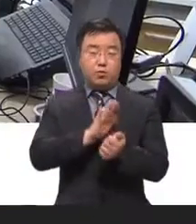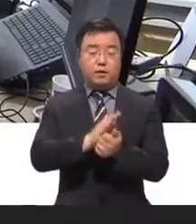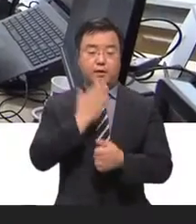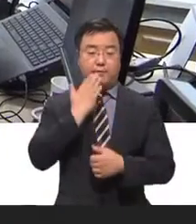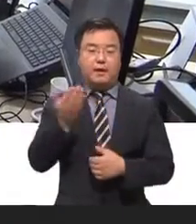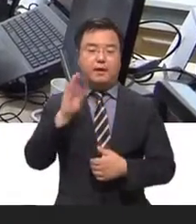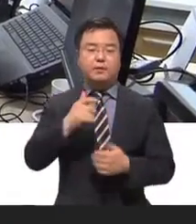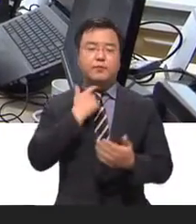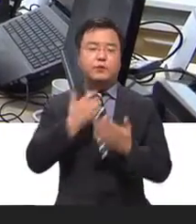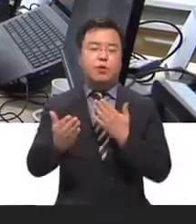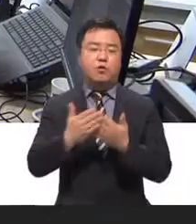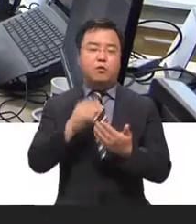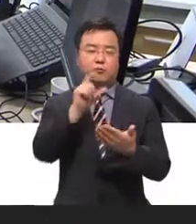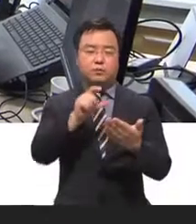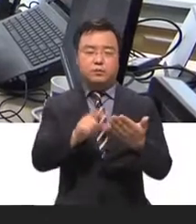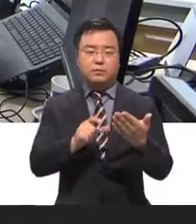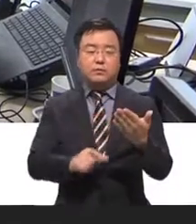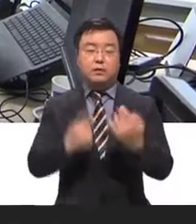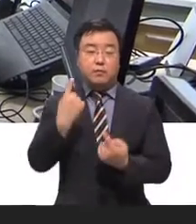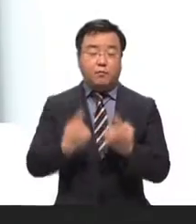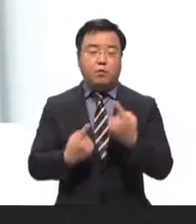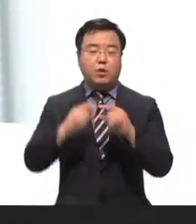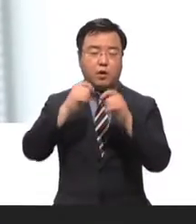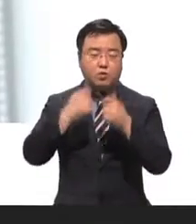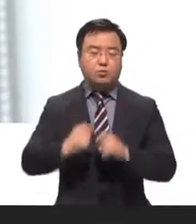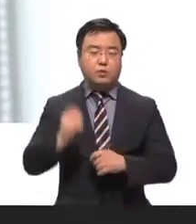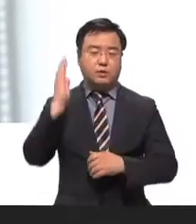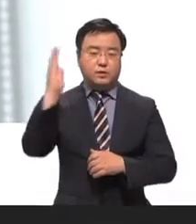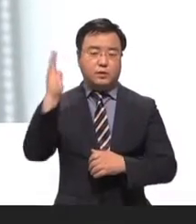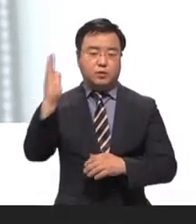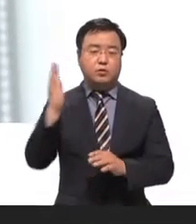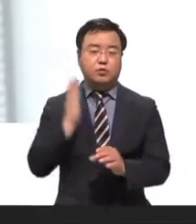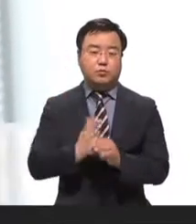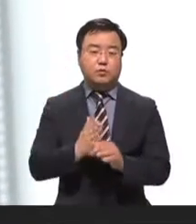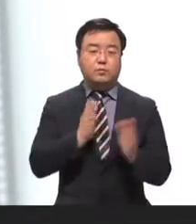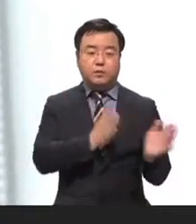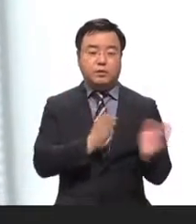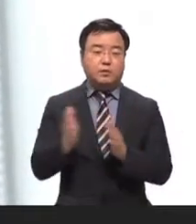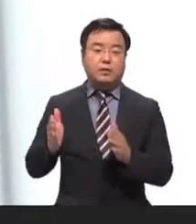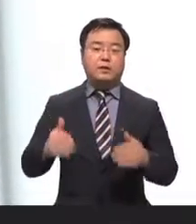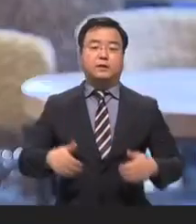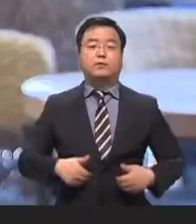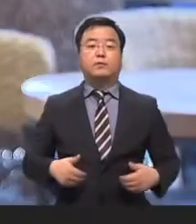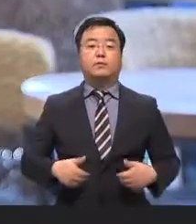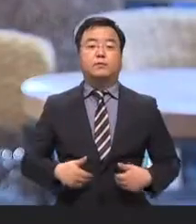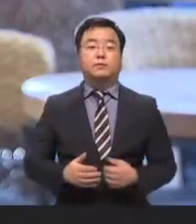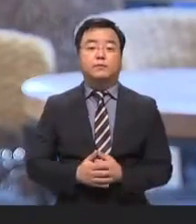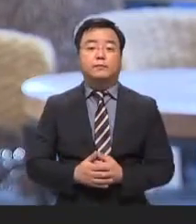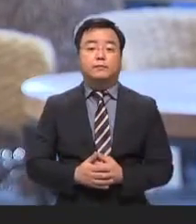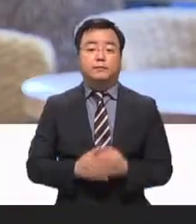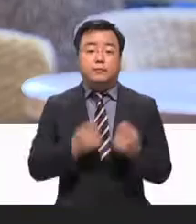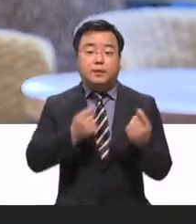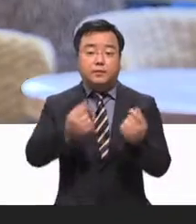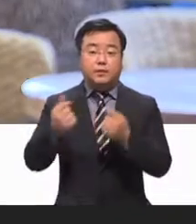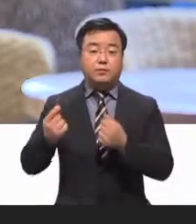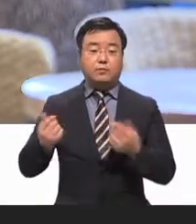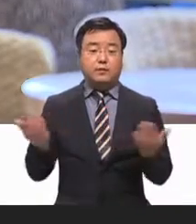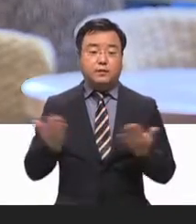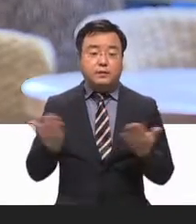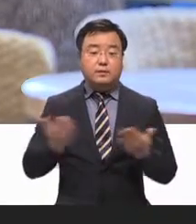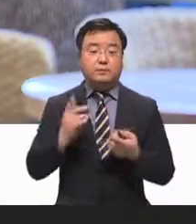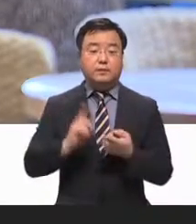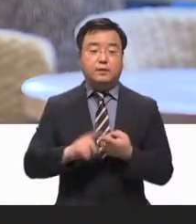스펙을 나열하는 식의 성과보다는 구체적인 스토리 위주로 정리해 두는 것이 좋습니다 유사 접종으로 어